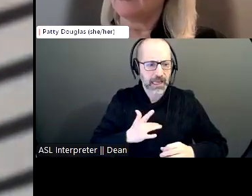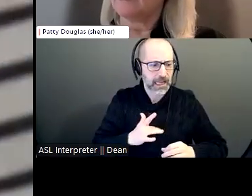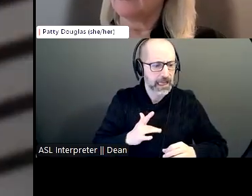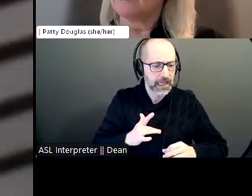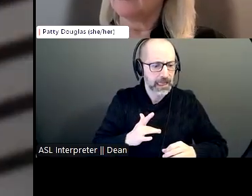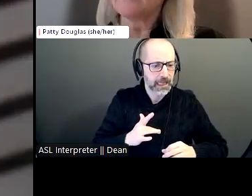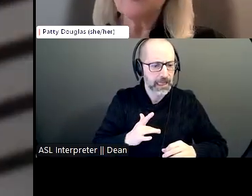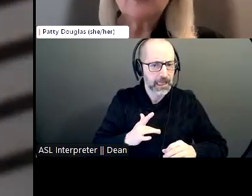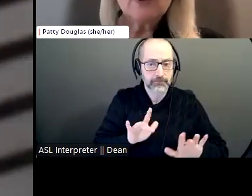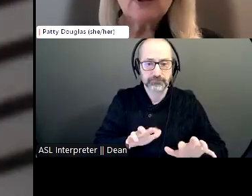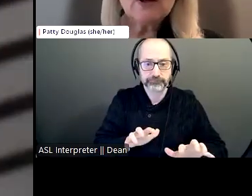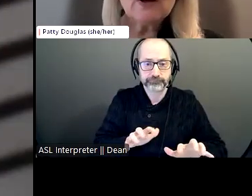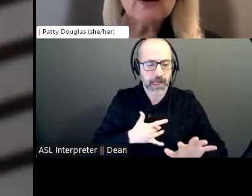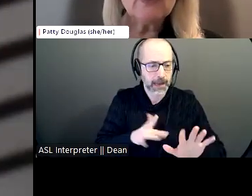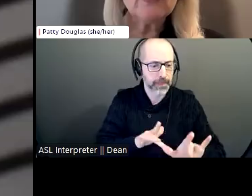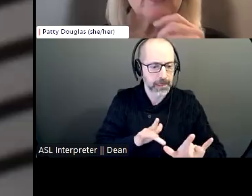mal avec mes émotions.